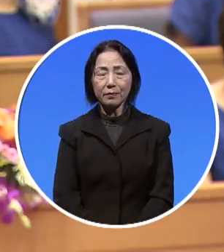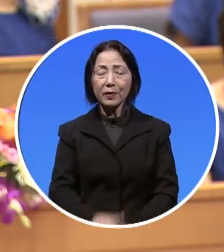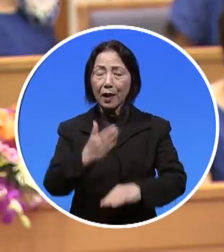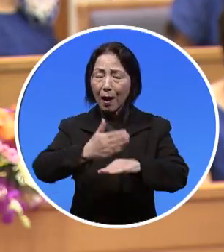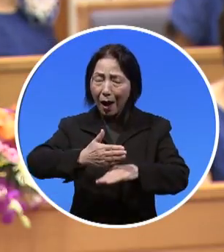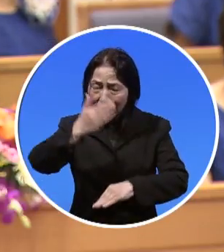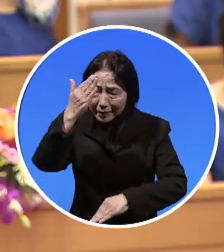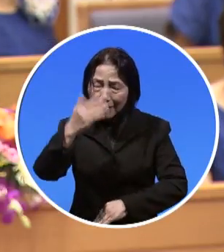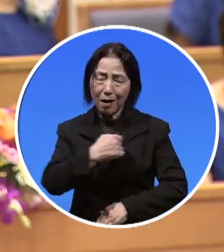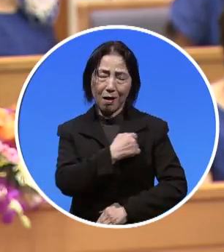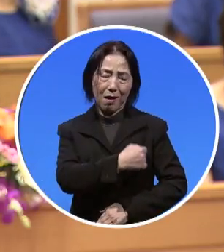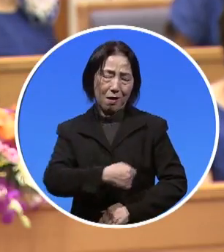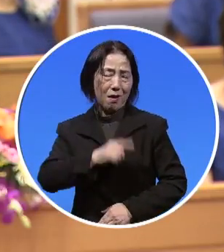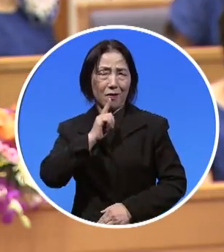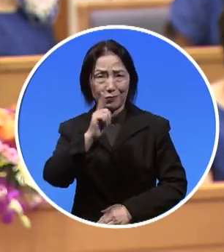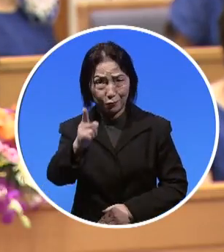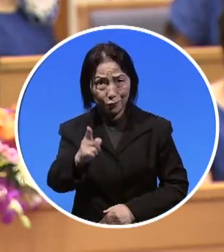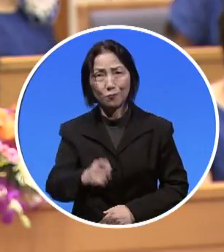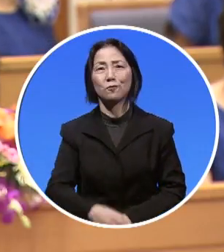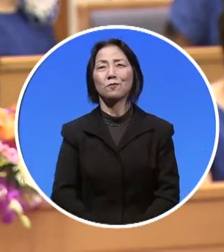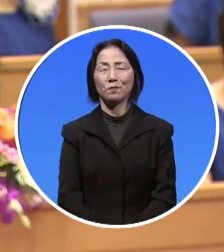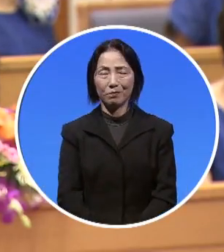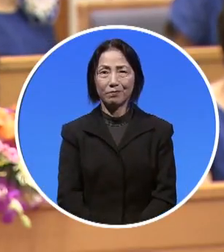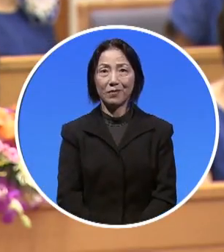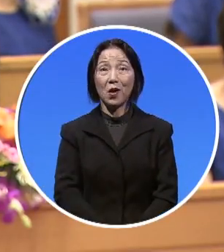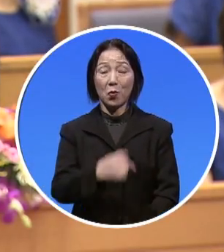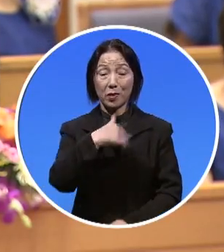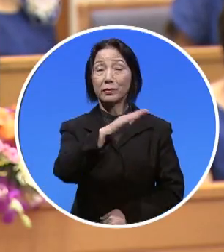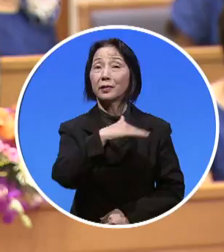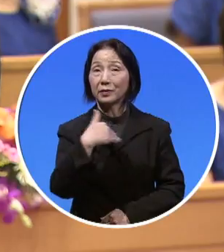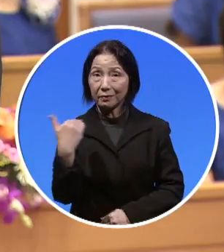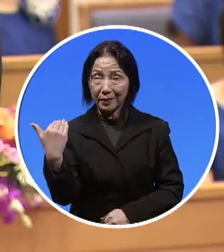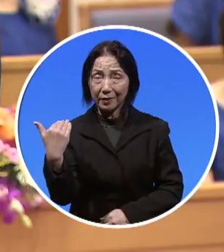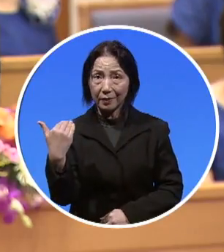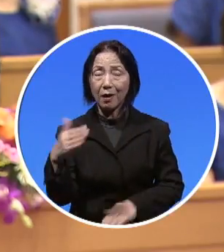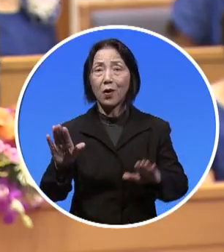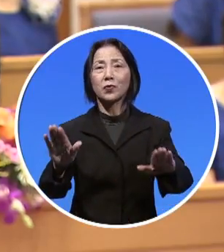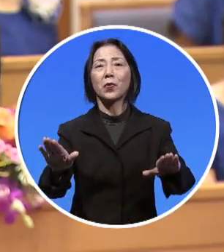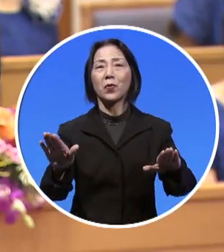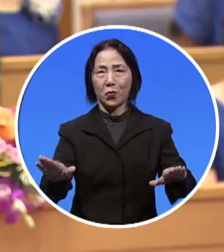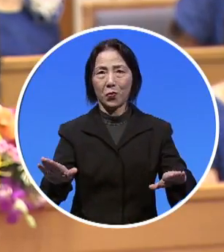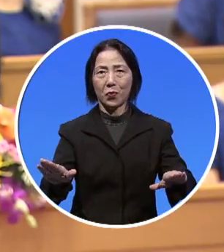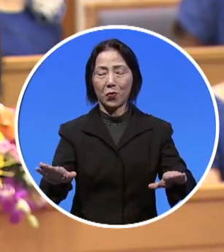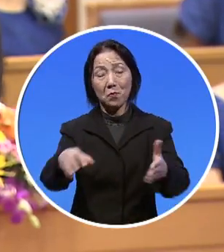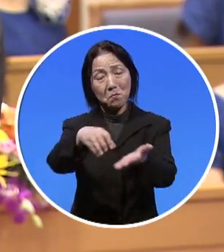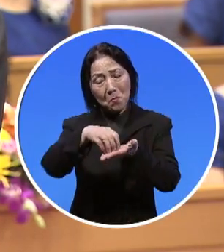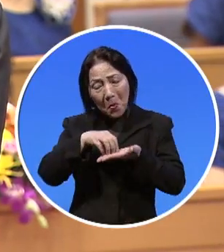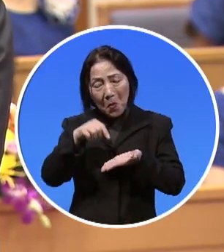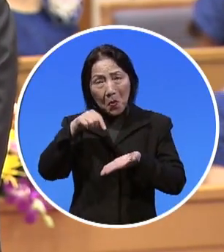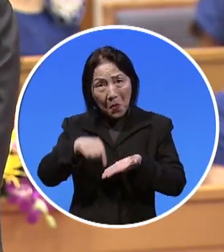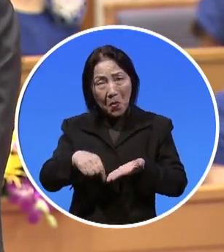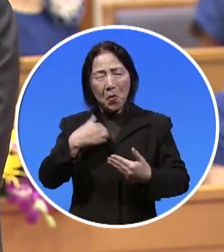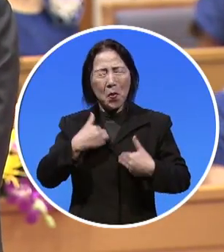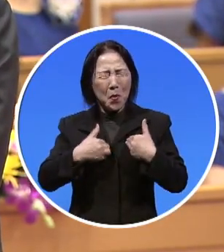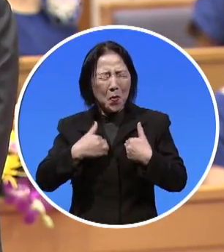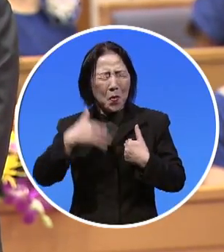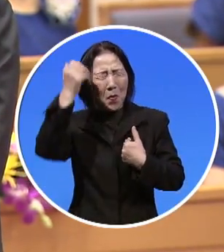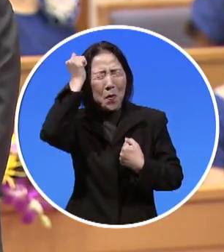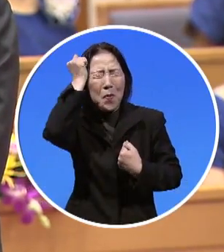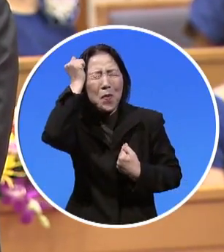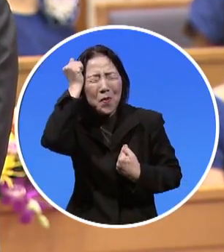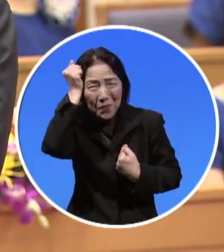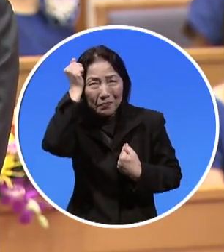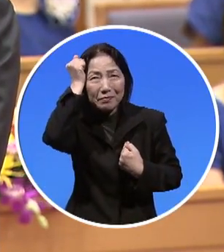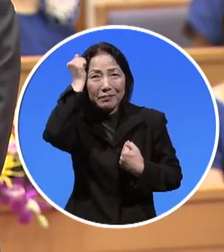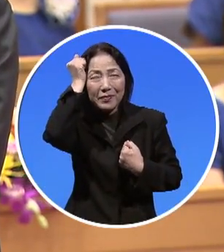感謝申し上げる次第でございます私どもは本日の感激を忘れる